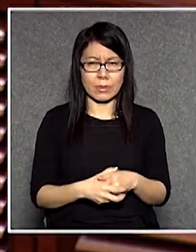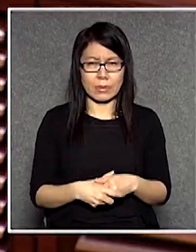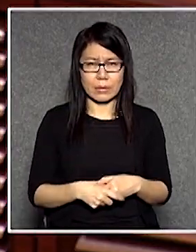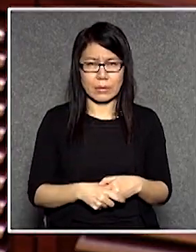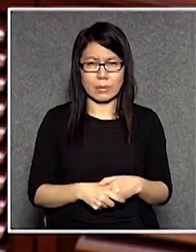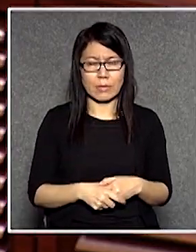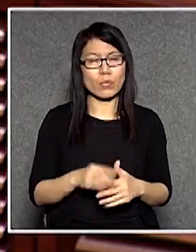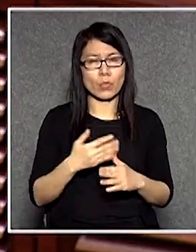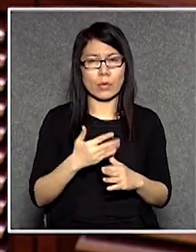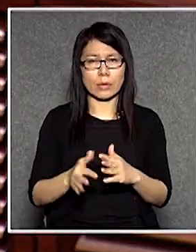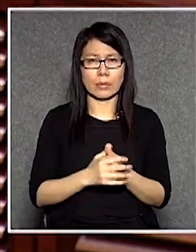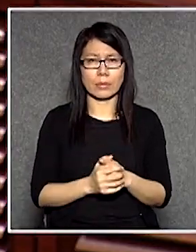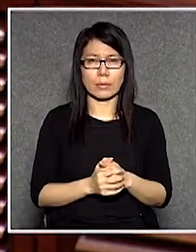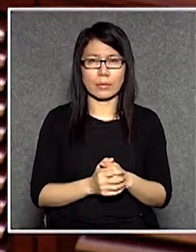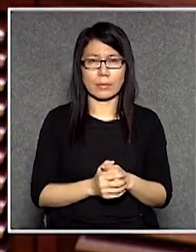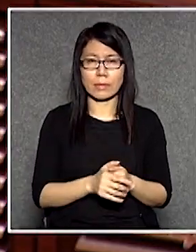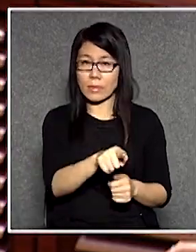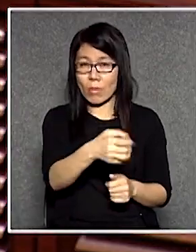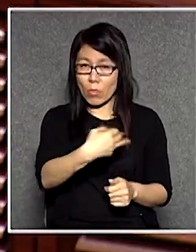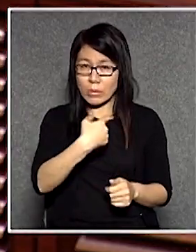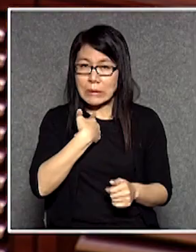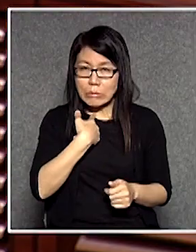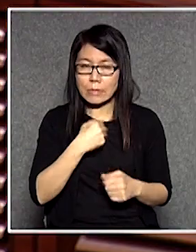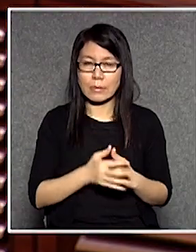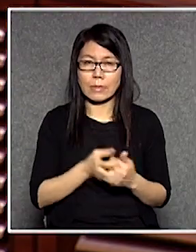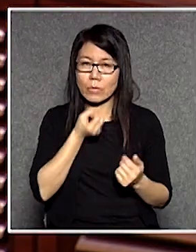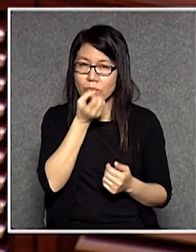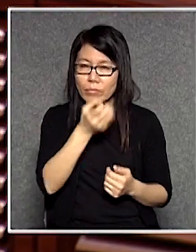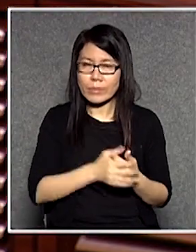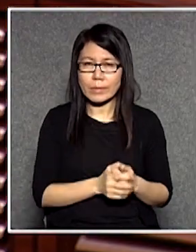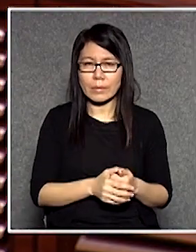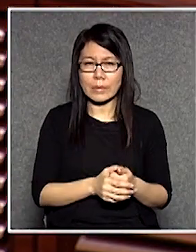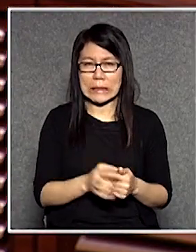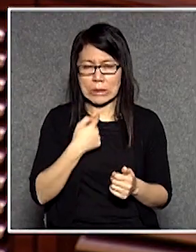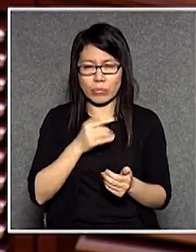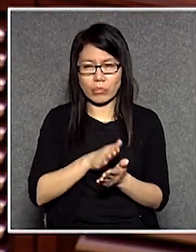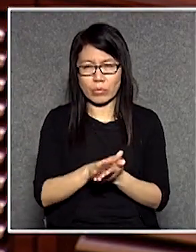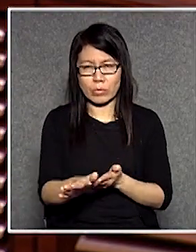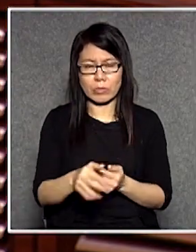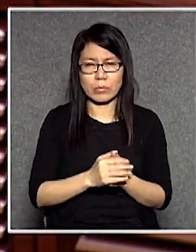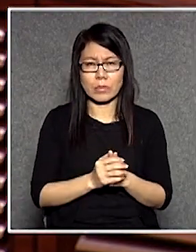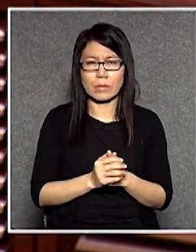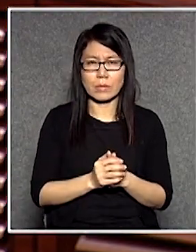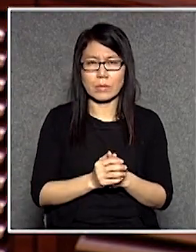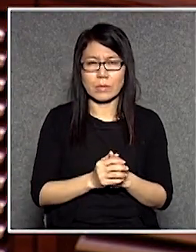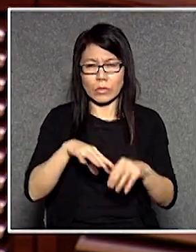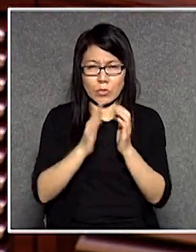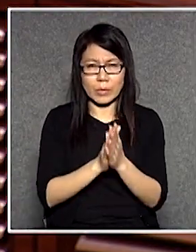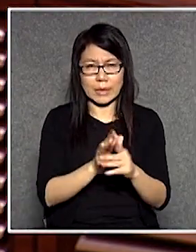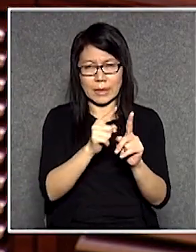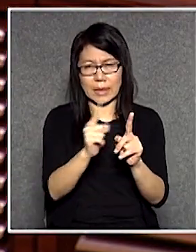所以當你說要提出要刪減總目